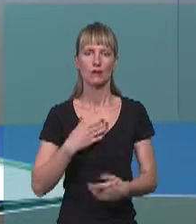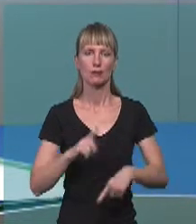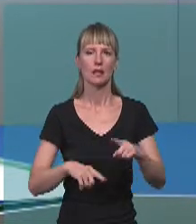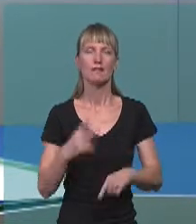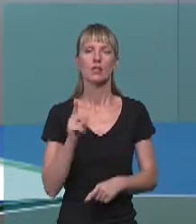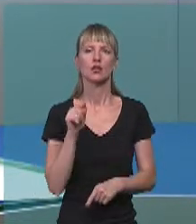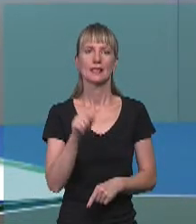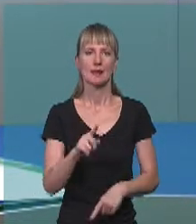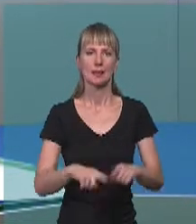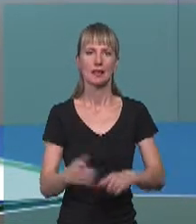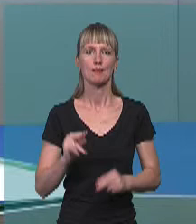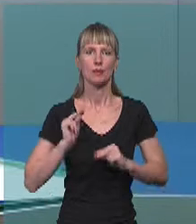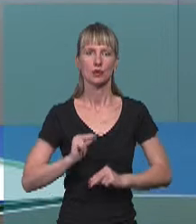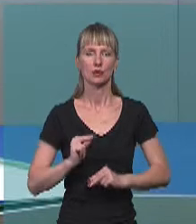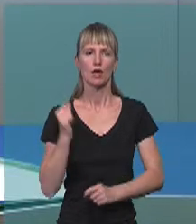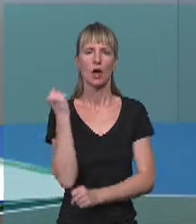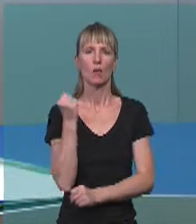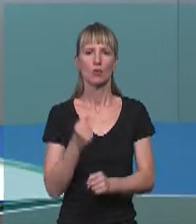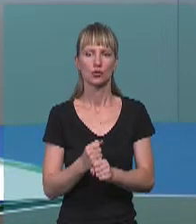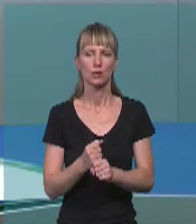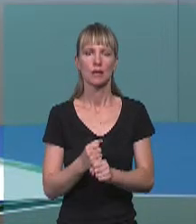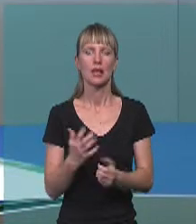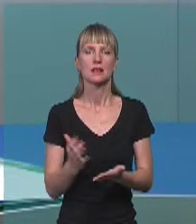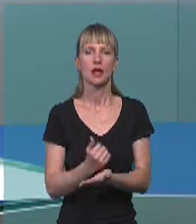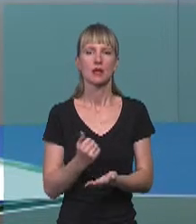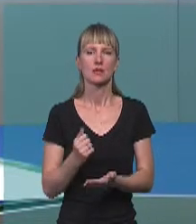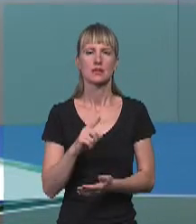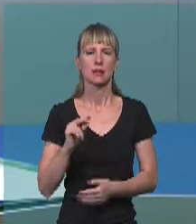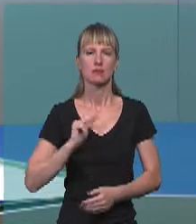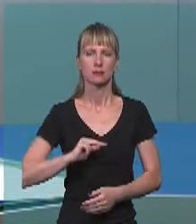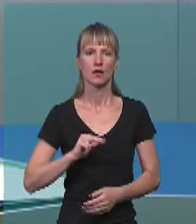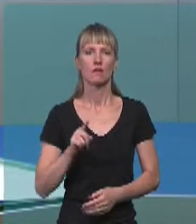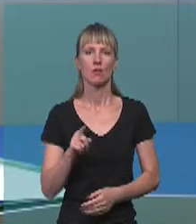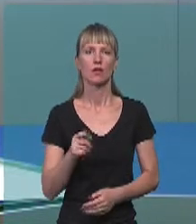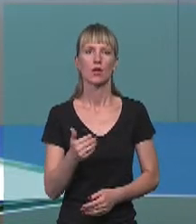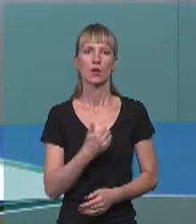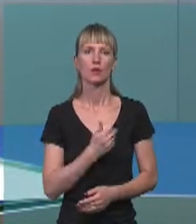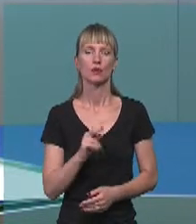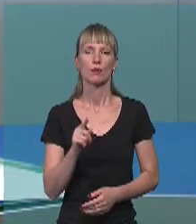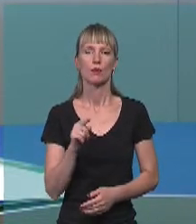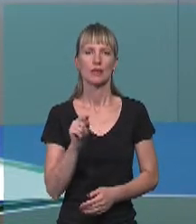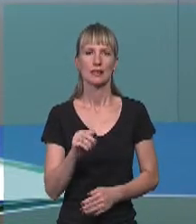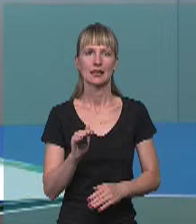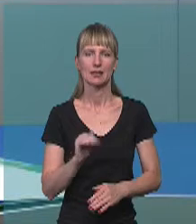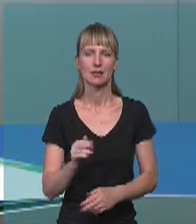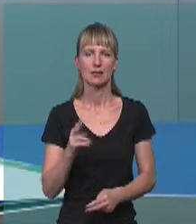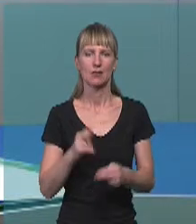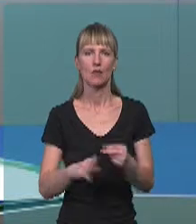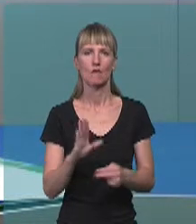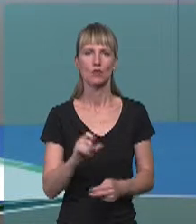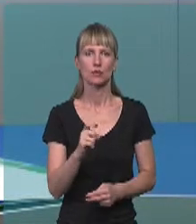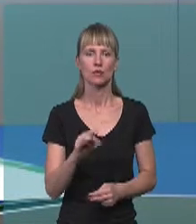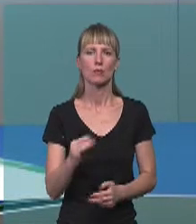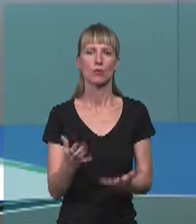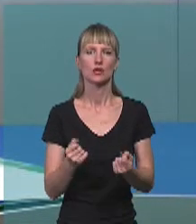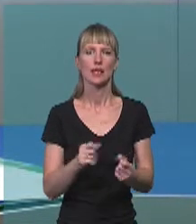ті батьки, які працюють робочими, заробітничими професіями, вони, як правило, хочуть, щоб діти закінчили вуз і